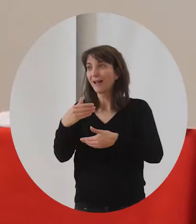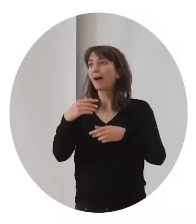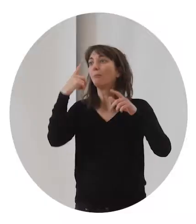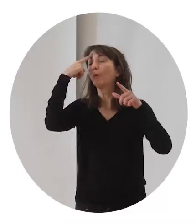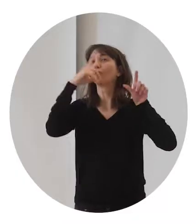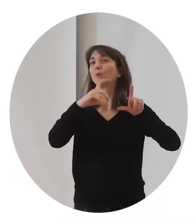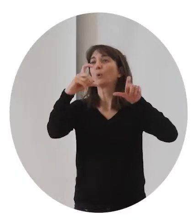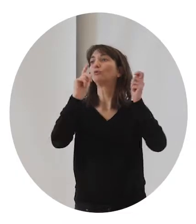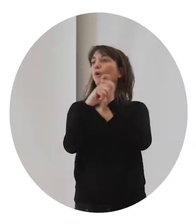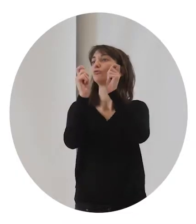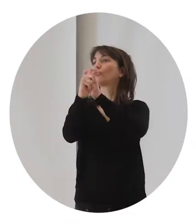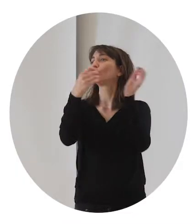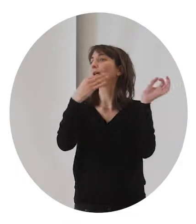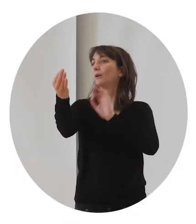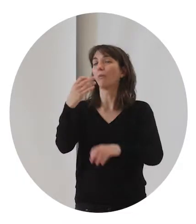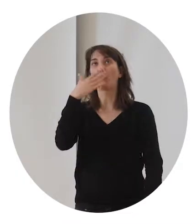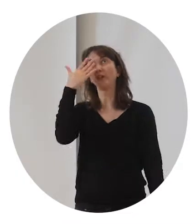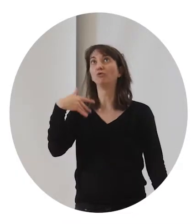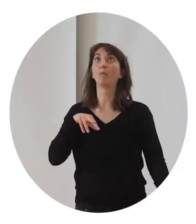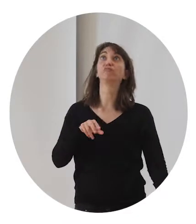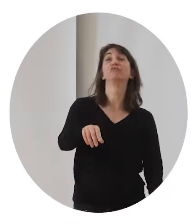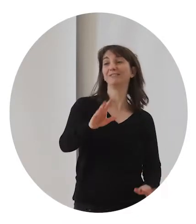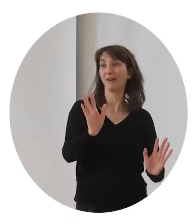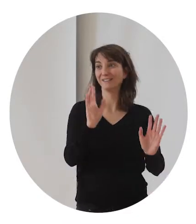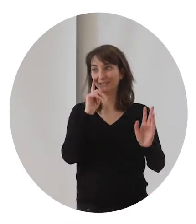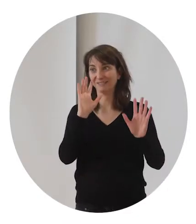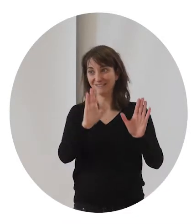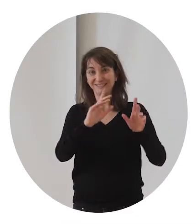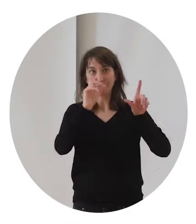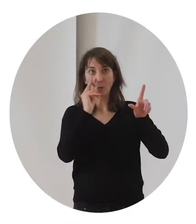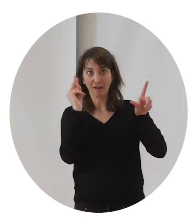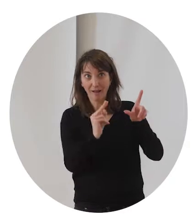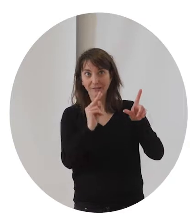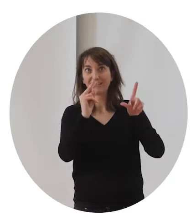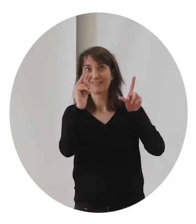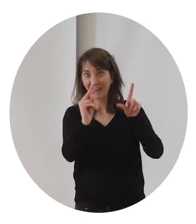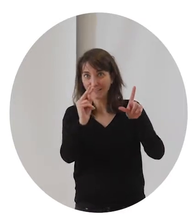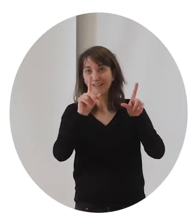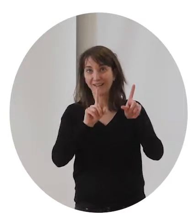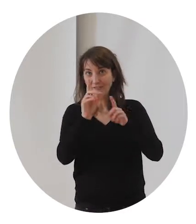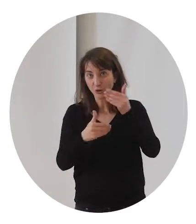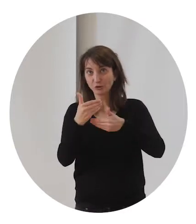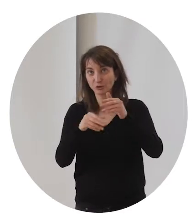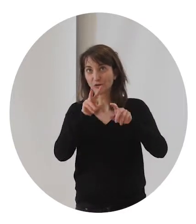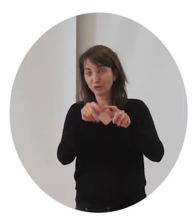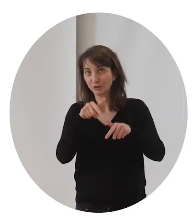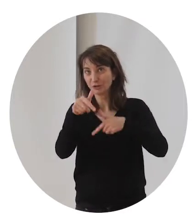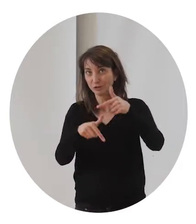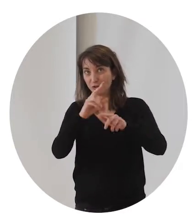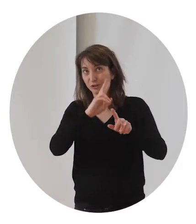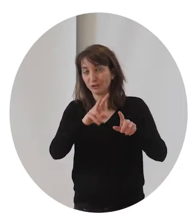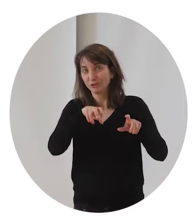pas lassant. Mais enfin, disons qu'il y a plein d'exercices à faire qui permettent effectivement de travailler l'axe.